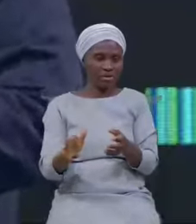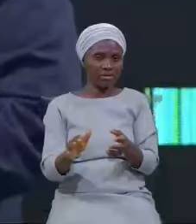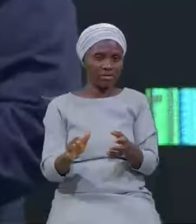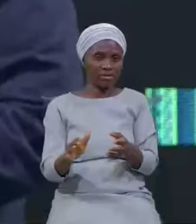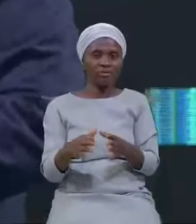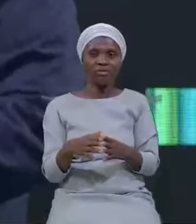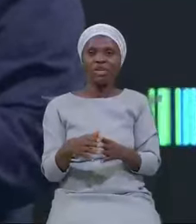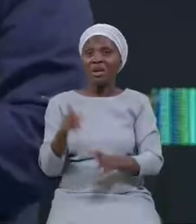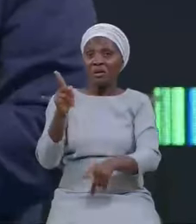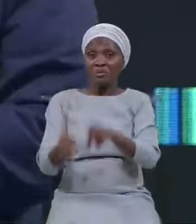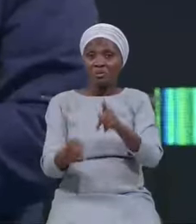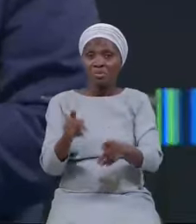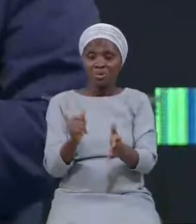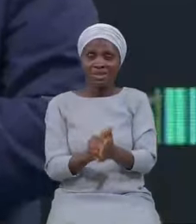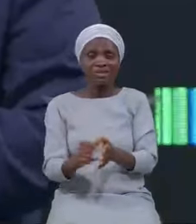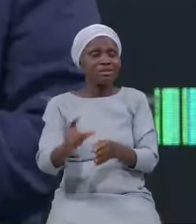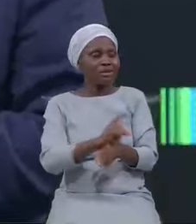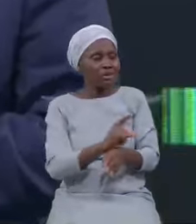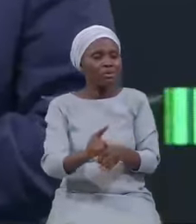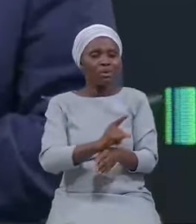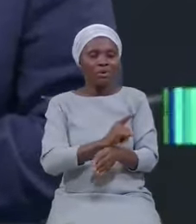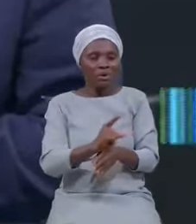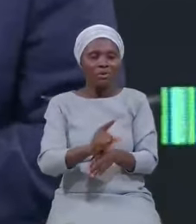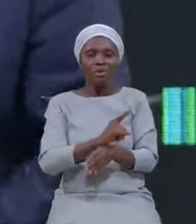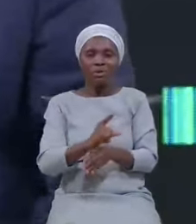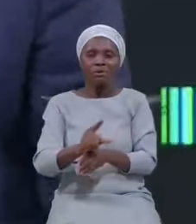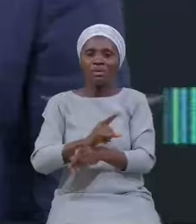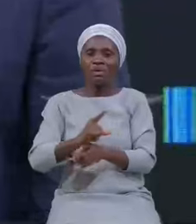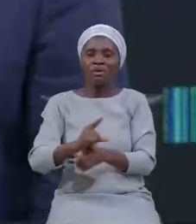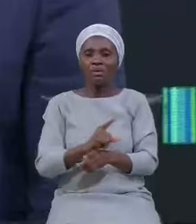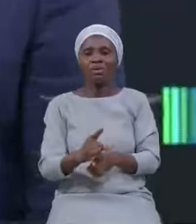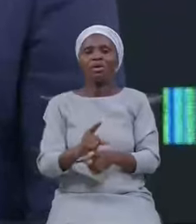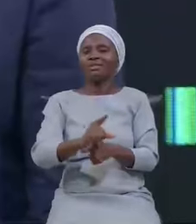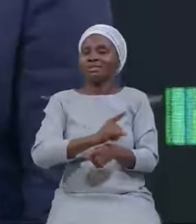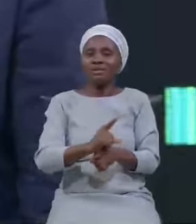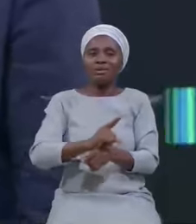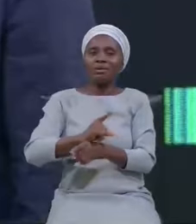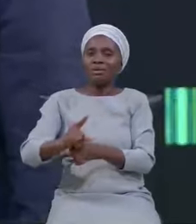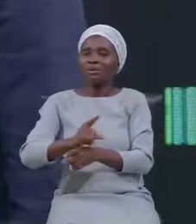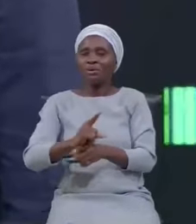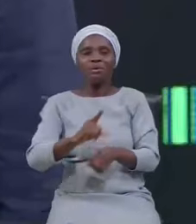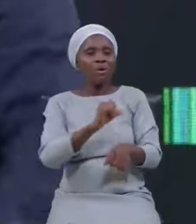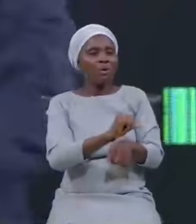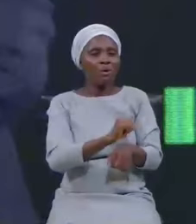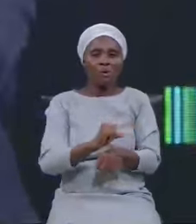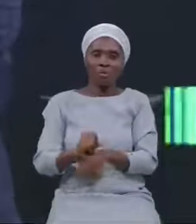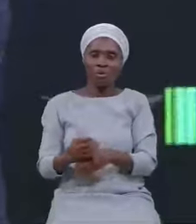travaillent, se rendront compte au dernier jour que les œuvres de leurs mains